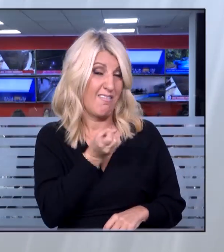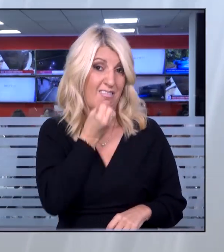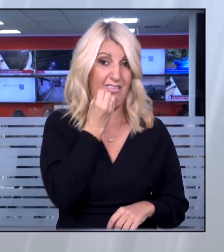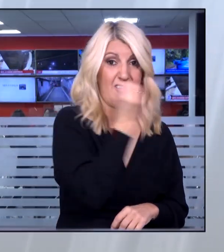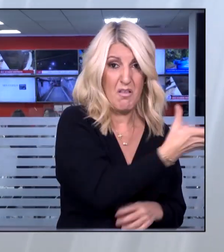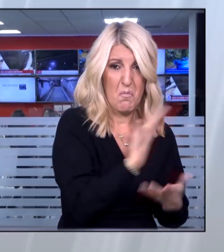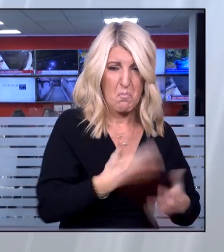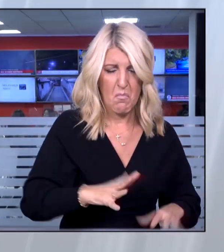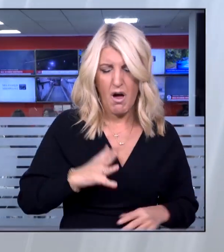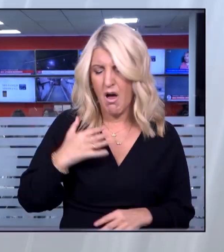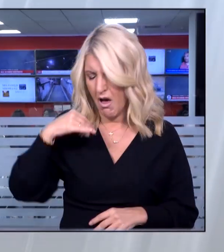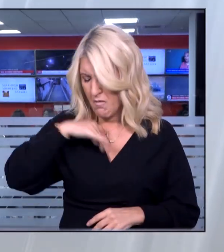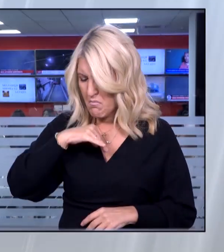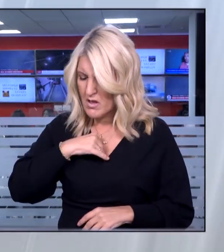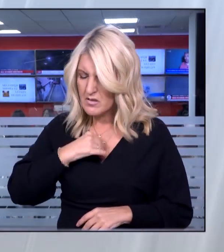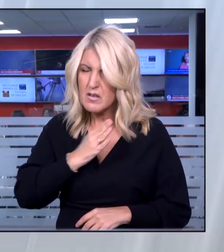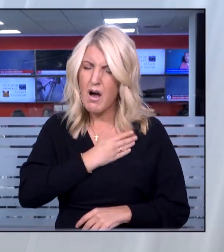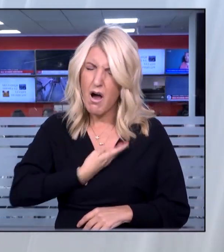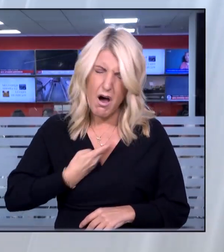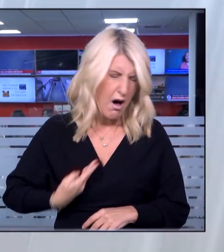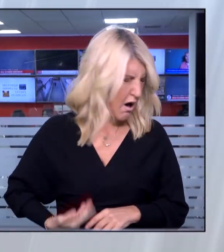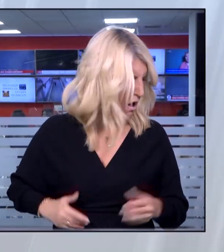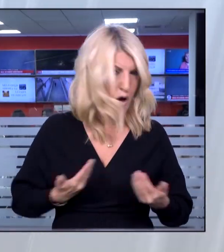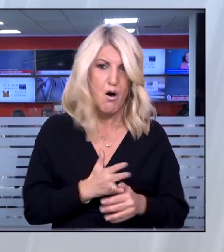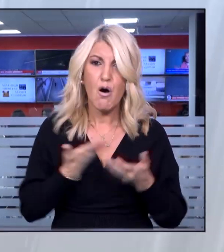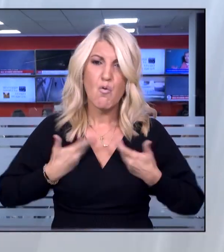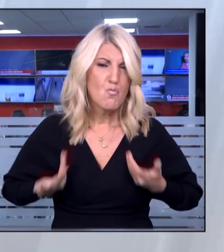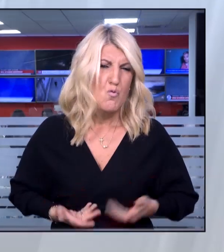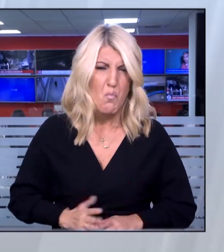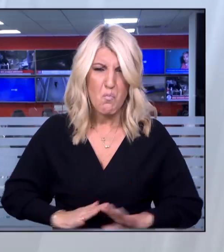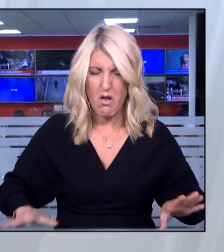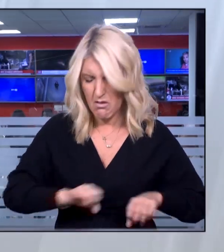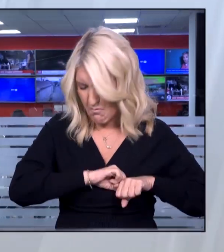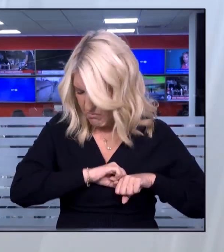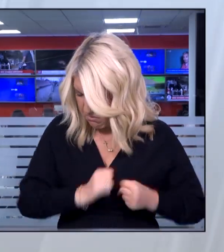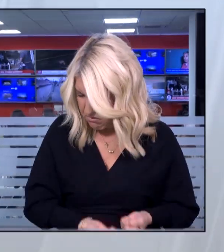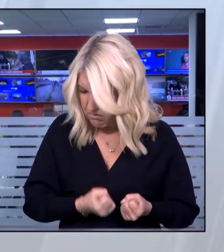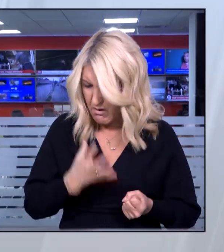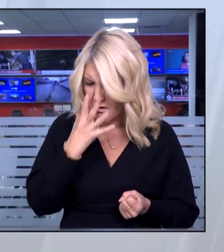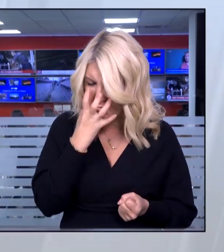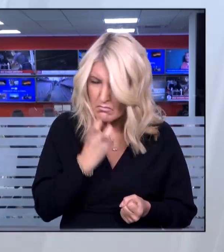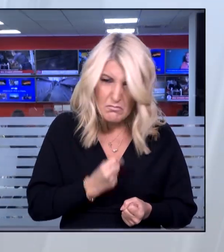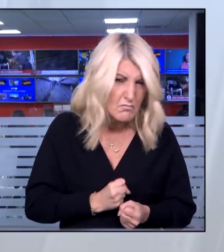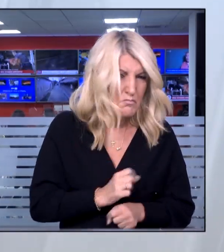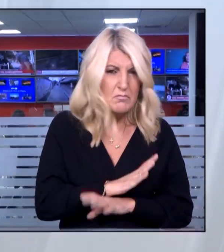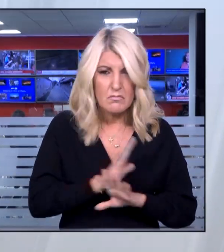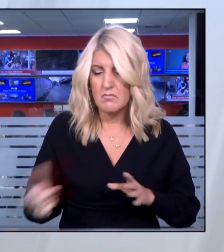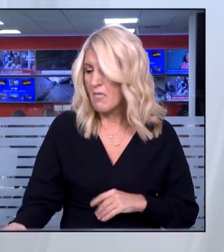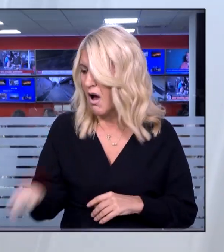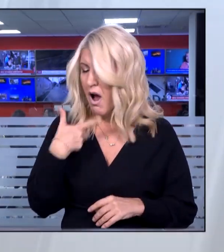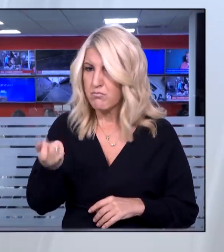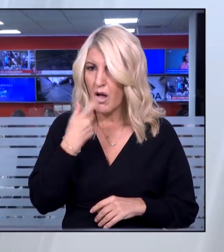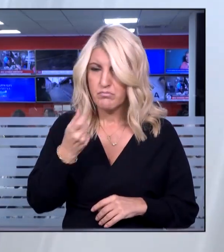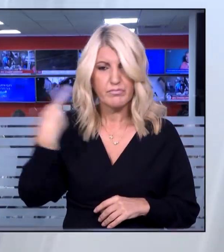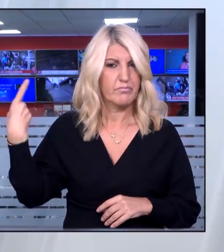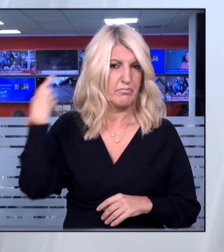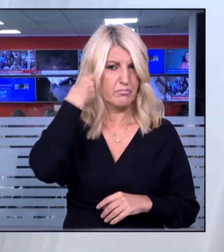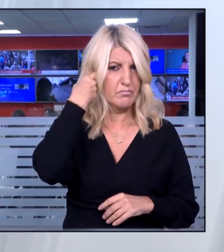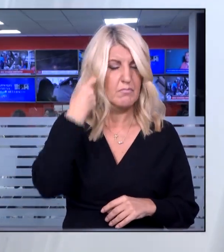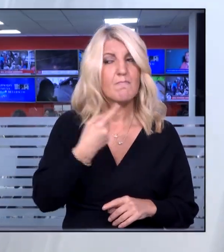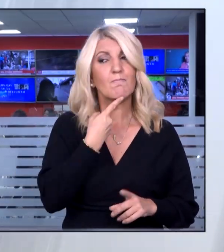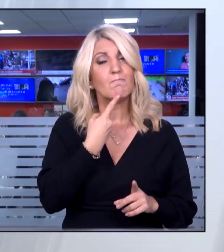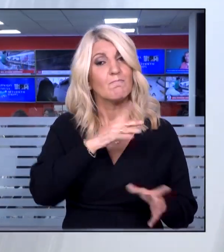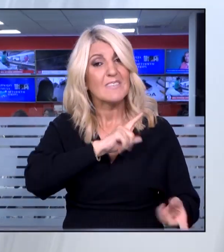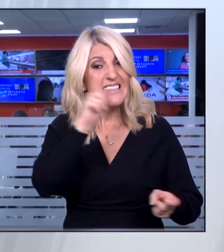χάπια. Η συμπληρωματική κατάθεσή της όμως βάζει στο κάδρο των ερευνών και άλλους δύο άνδρες. Οι αστυνομικοί εξετάζουν αν κάποιο